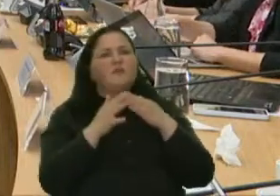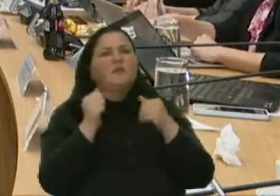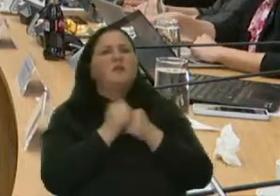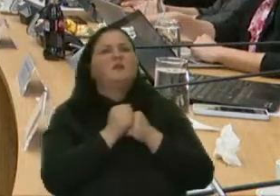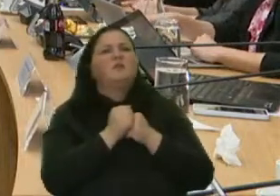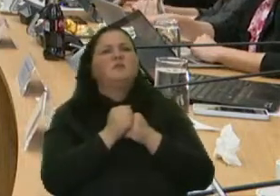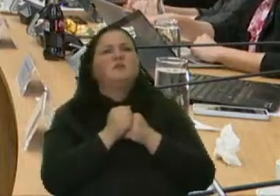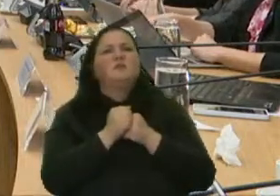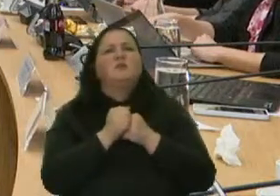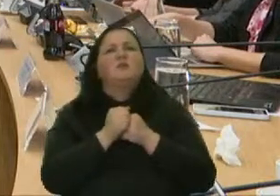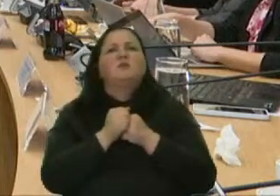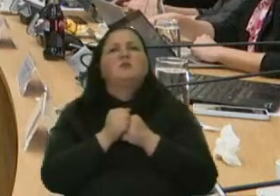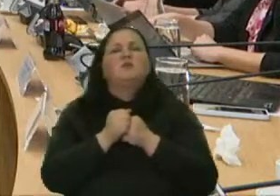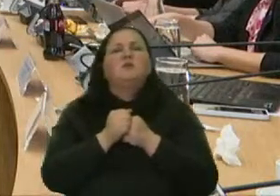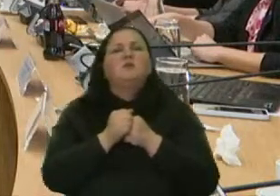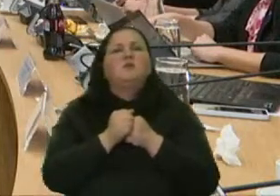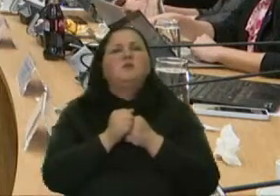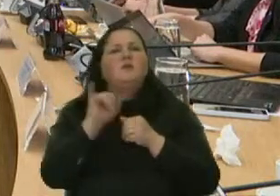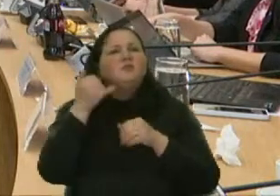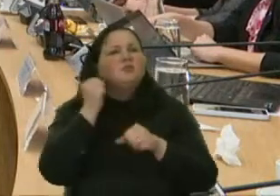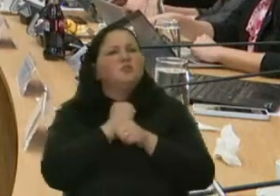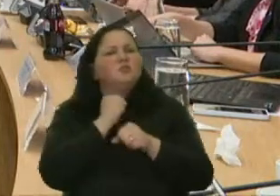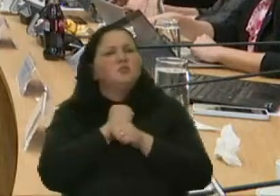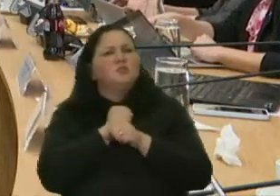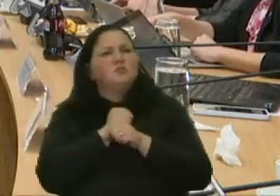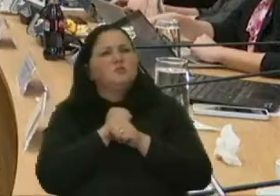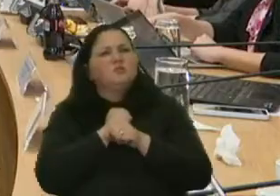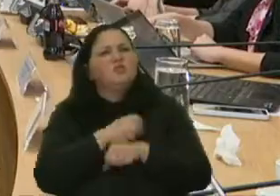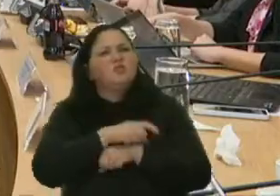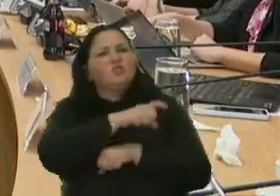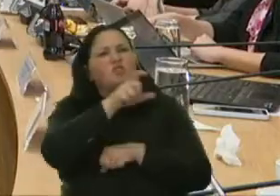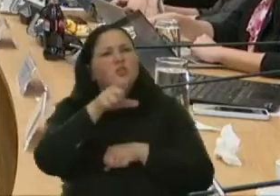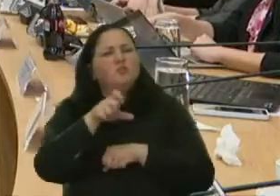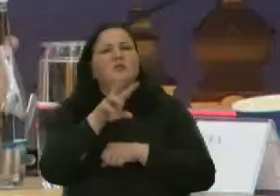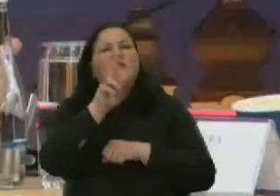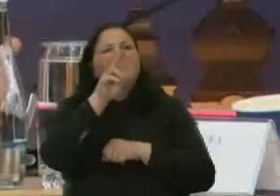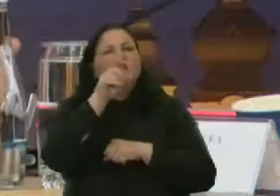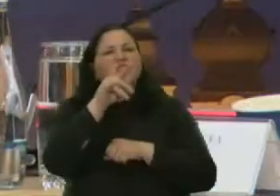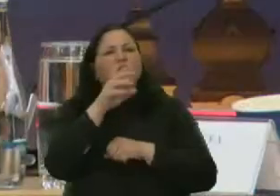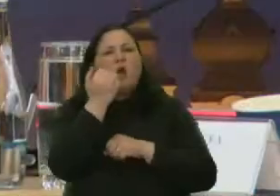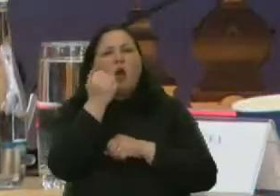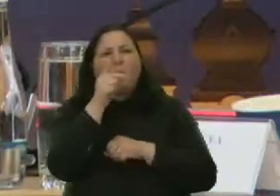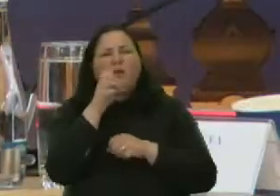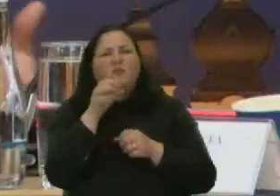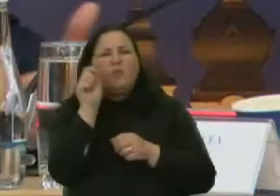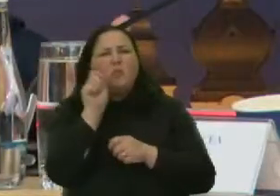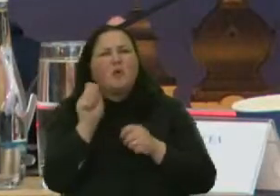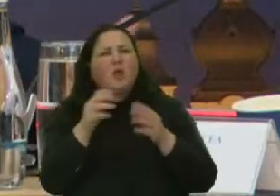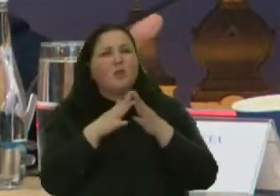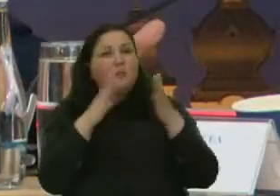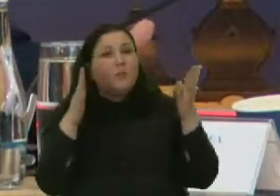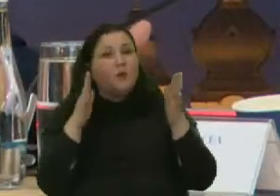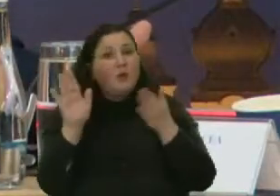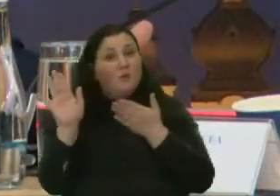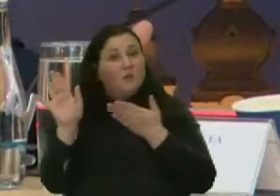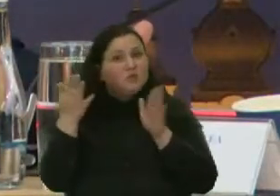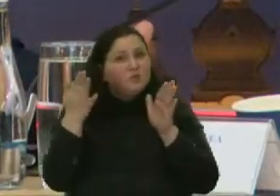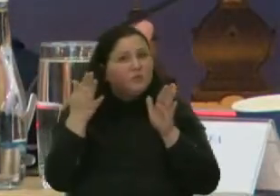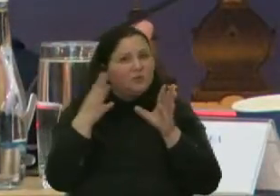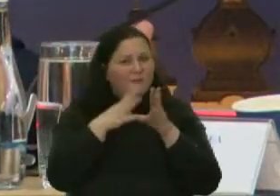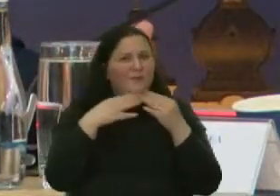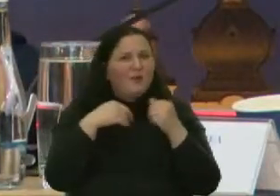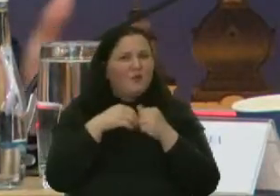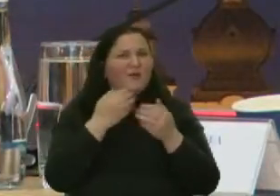bulevardului Muncii până la Apahida și realizarea centurii Vâlcele Apahida a fost proiect Major care l am pornit împreună înainte de a pleca la